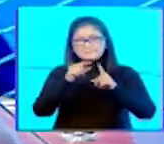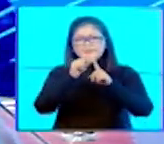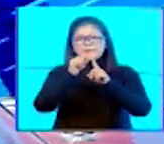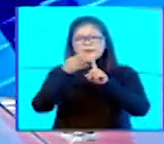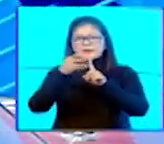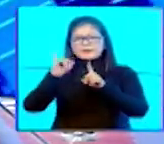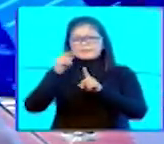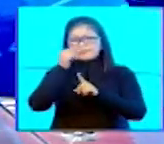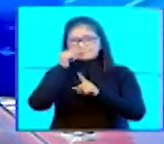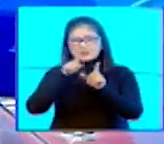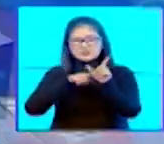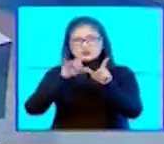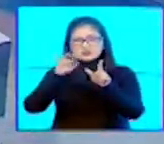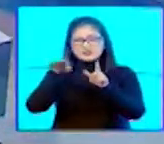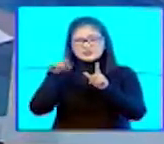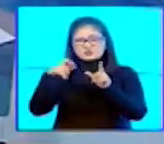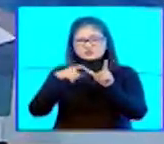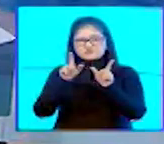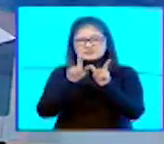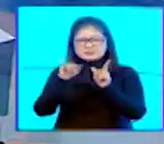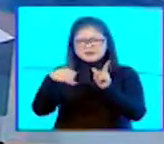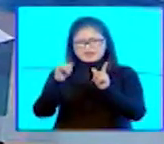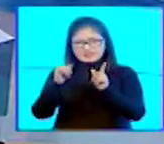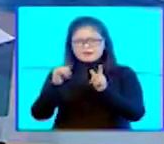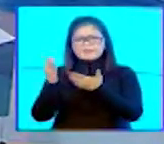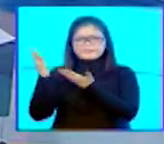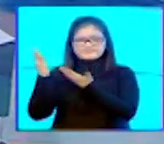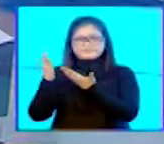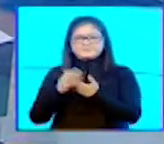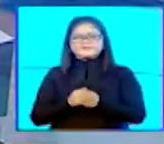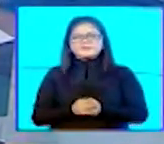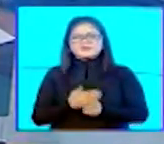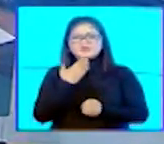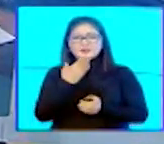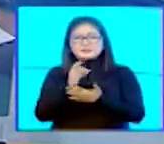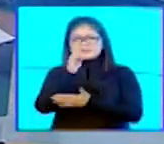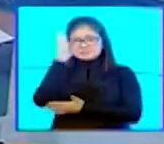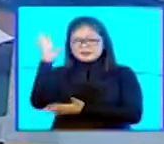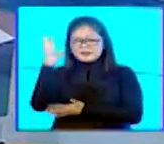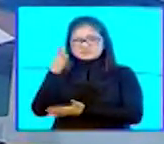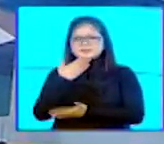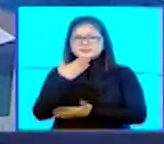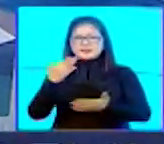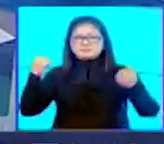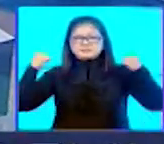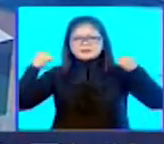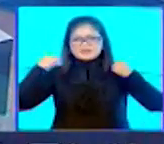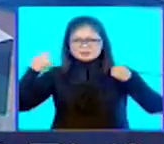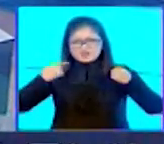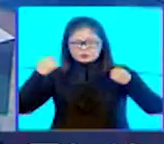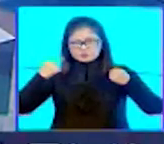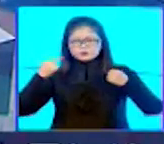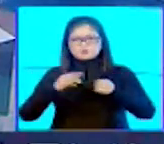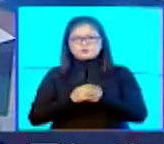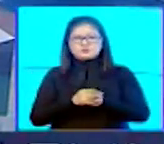Alfonsus Wijaya. Selamat siang, Pak Alfonsus. Selamat siang, salam sehat selalu. Salam sehat selalu, Pak Alfonsus. Pak Alfonsus, ini setelah 3